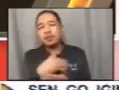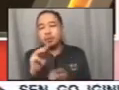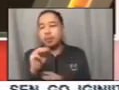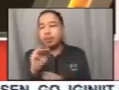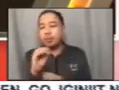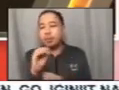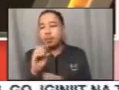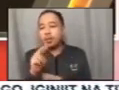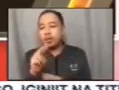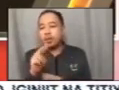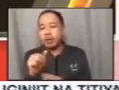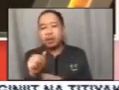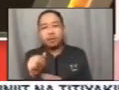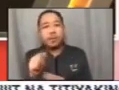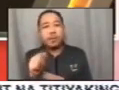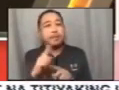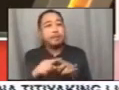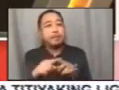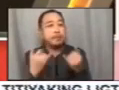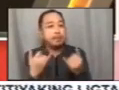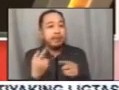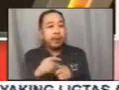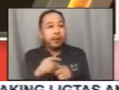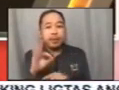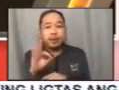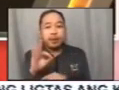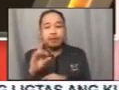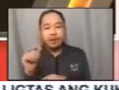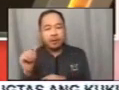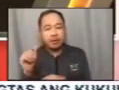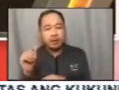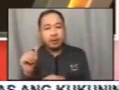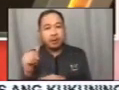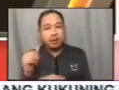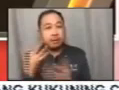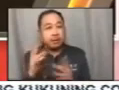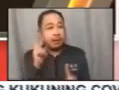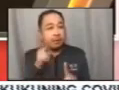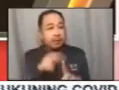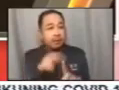same platform ang gagamitin nila. The reason why